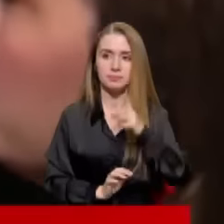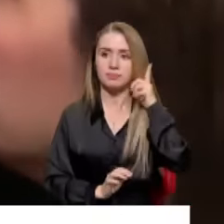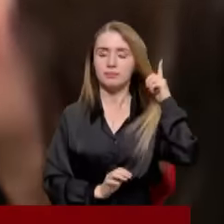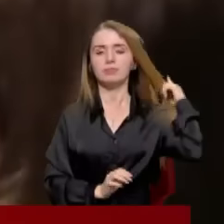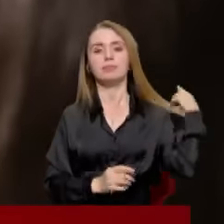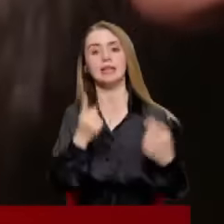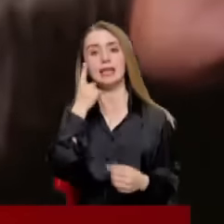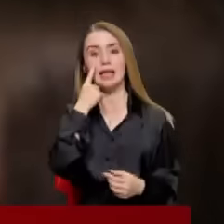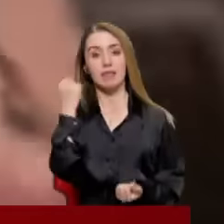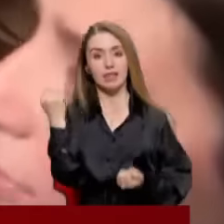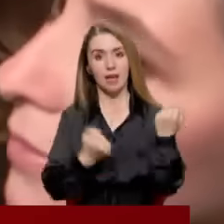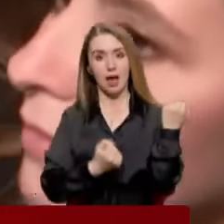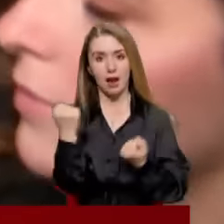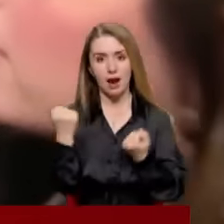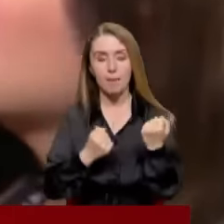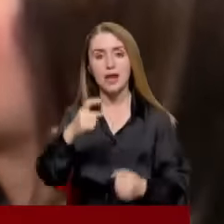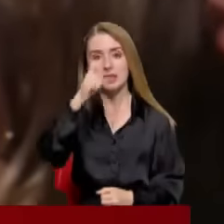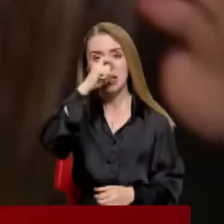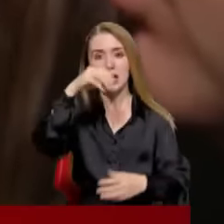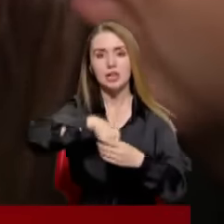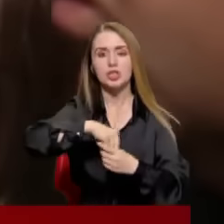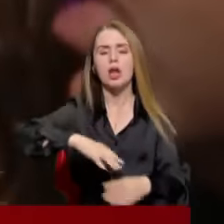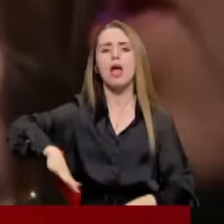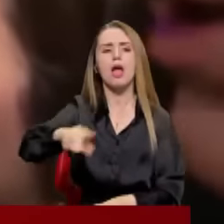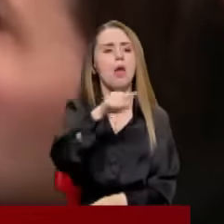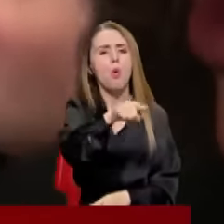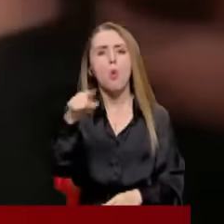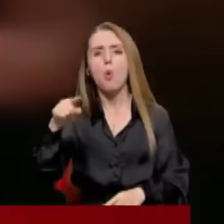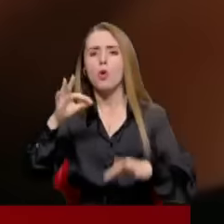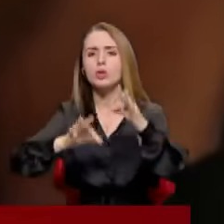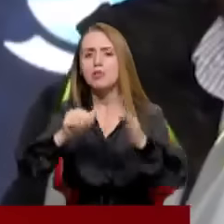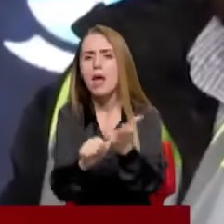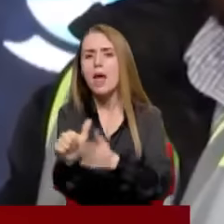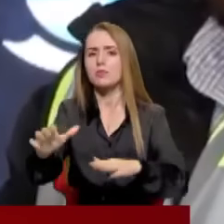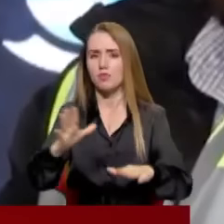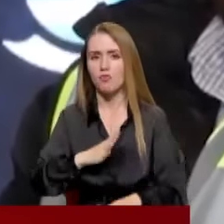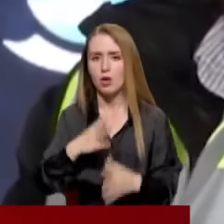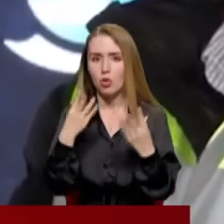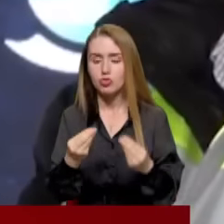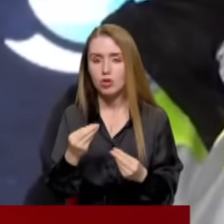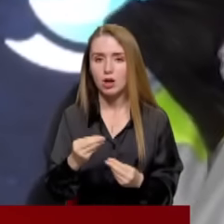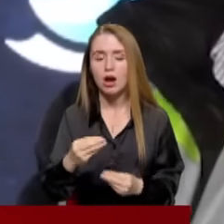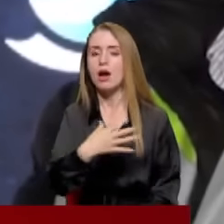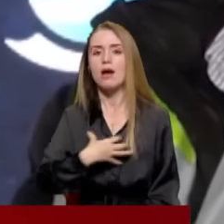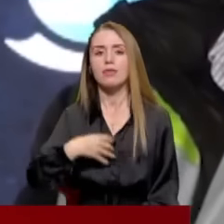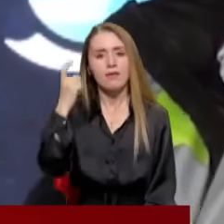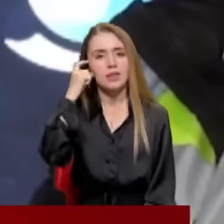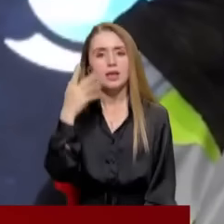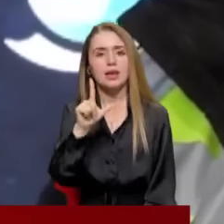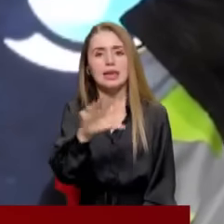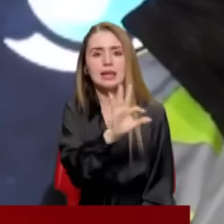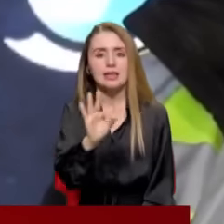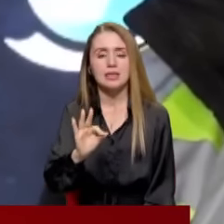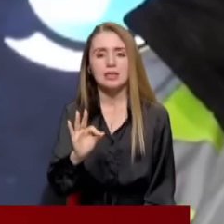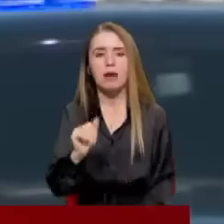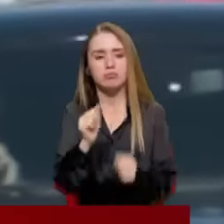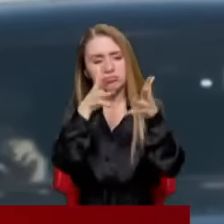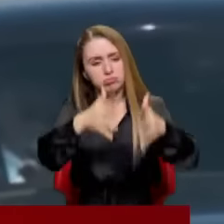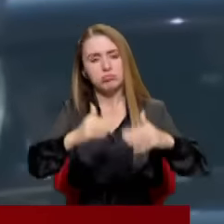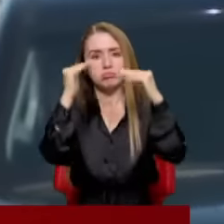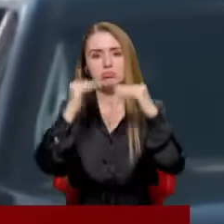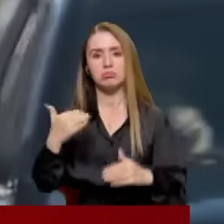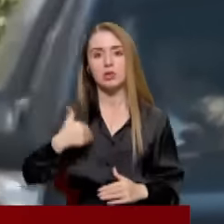Makam araçları ve saraylarda her alanda tasarruf yapacağız, her alanda. İşin ana fikri şu: gereksiz harcamaları azaltmak.